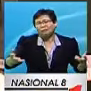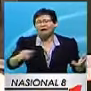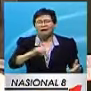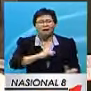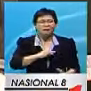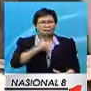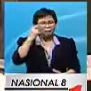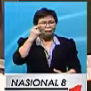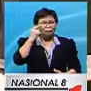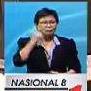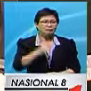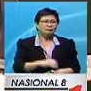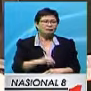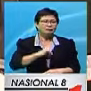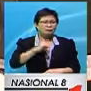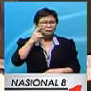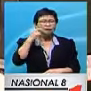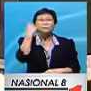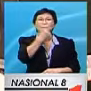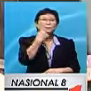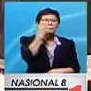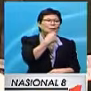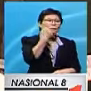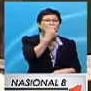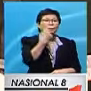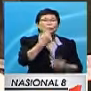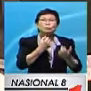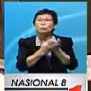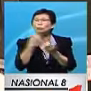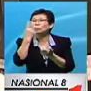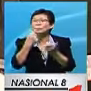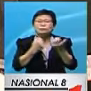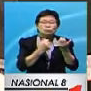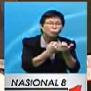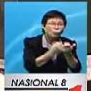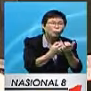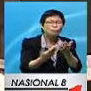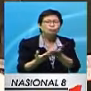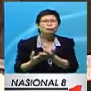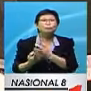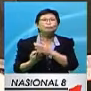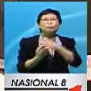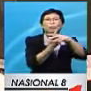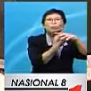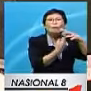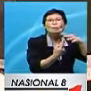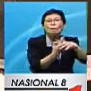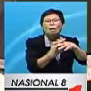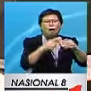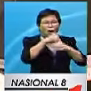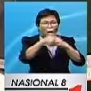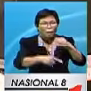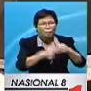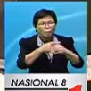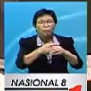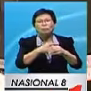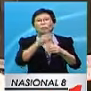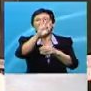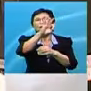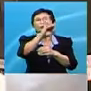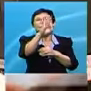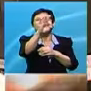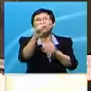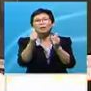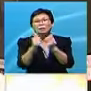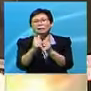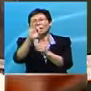think, yalah, mereka yang so-called nak bangkitkan isu sanctity of FIFA dengan FAM ni,